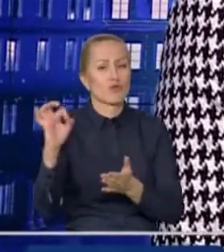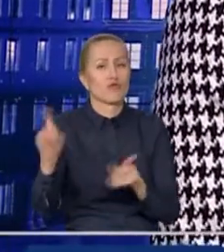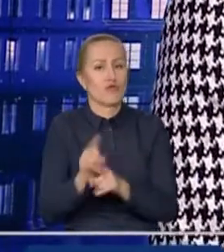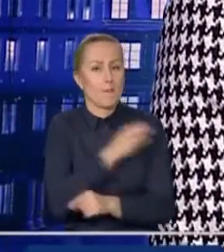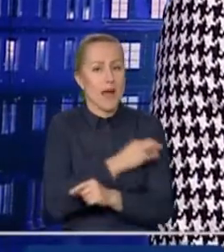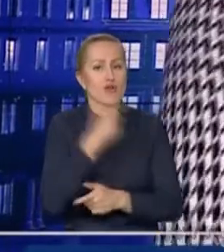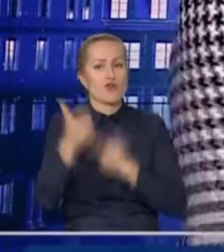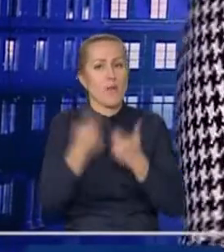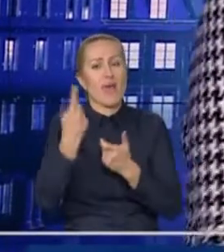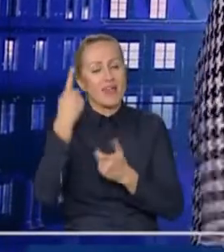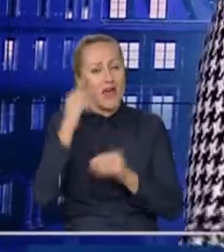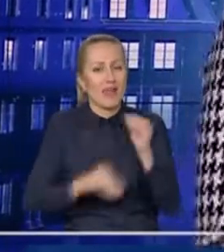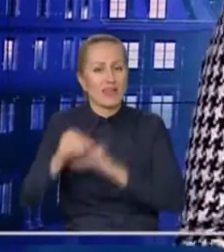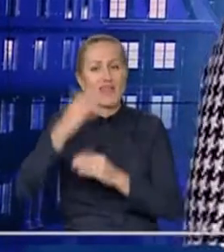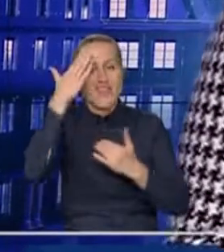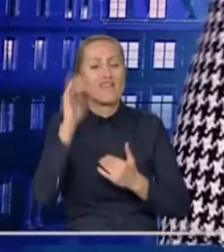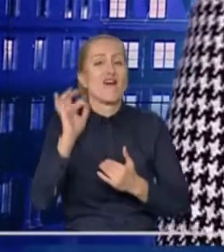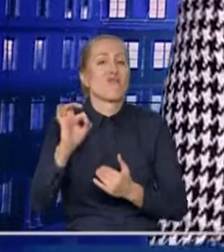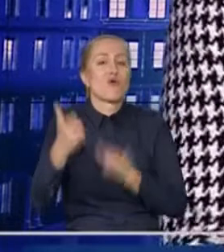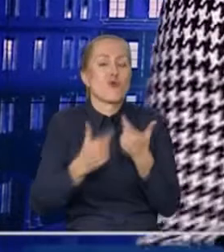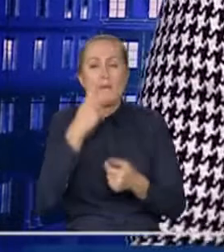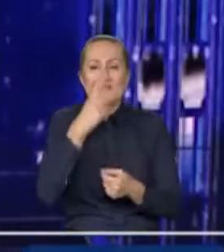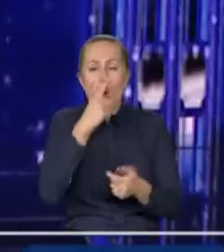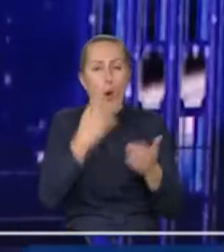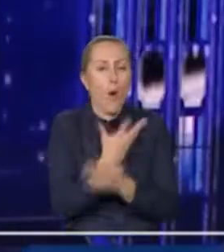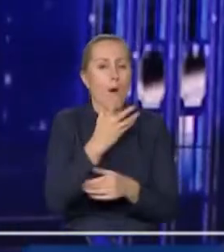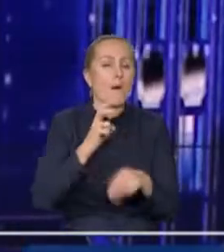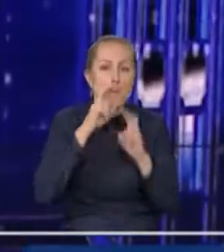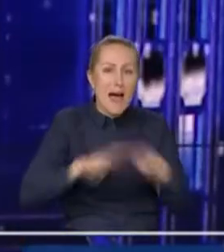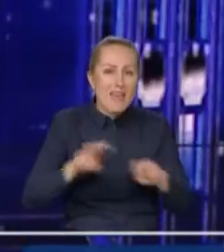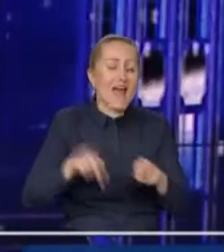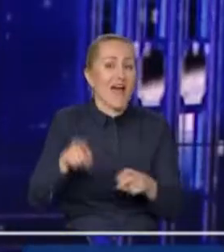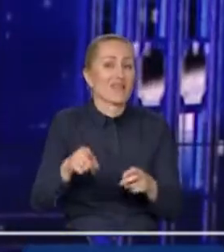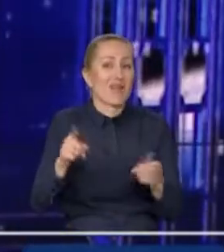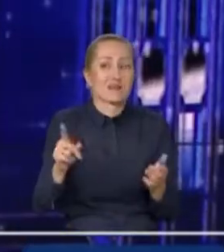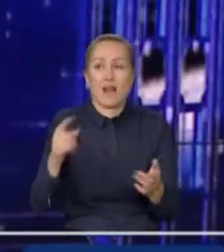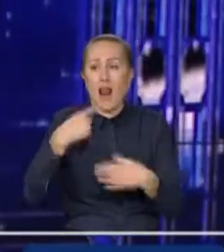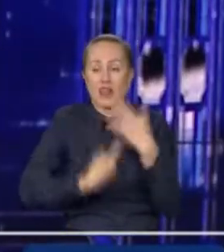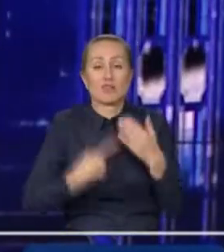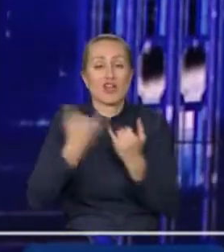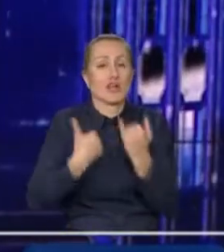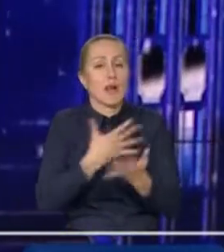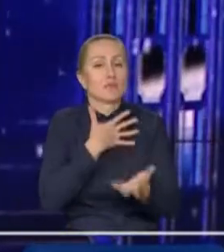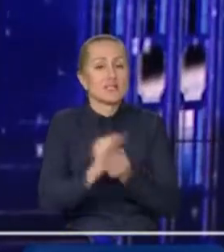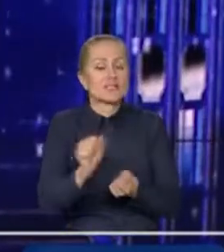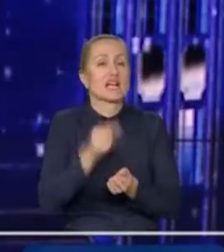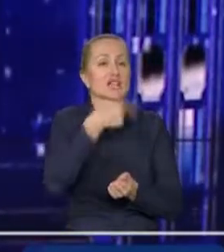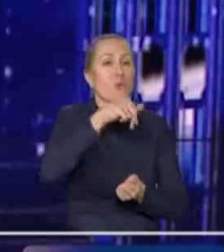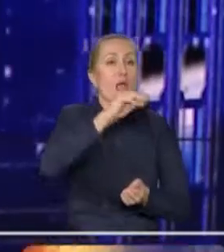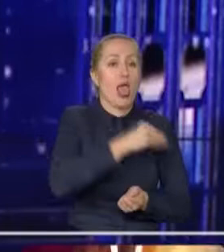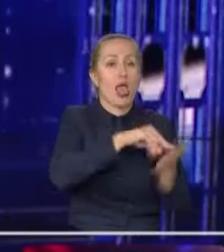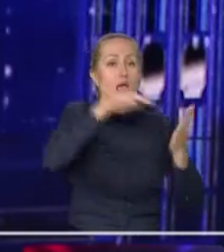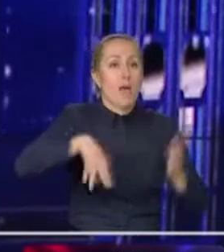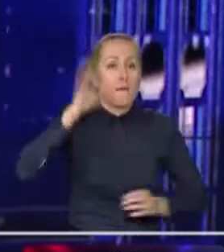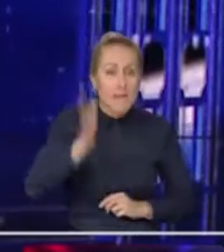partię. Widać, nie wiem, wychodzi w badaniach, że jak będziemy straszyć utratą, prawda, wyjściem z Unii Europejskiej,